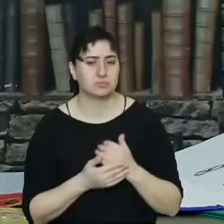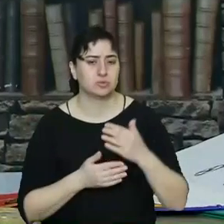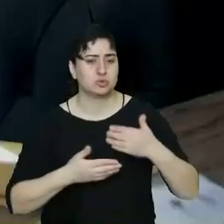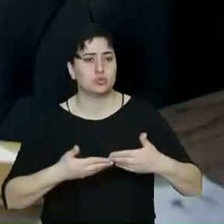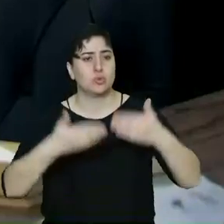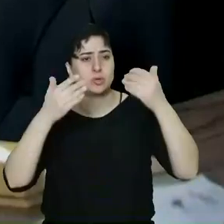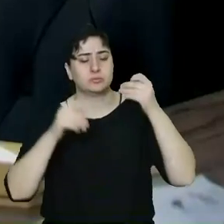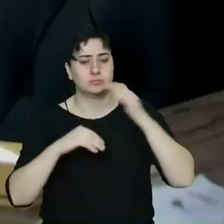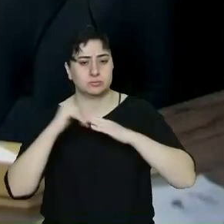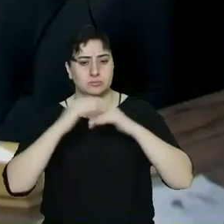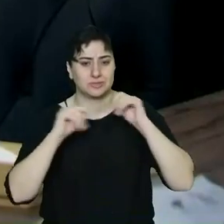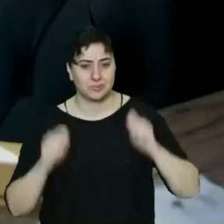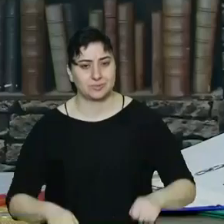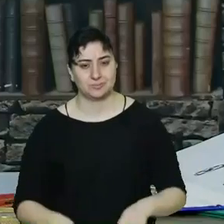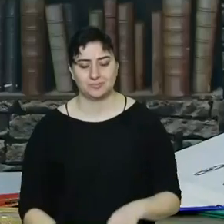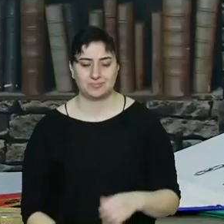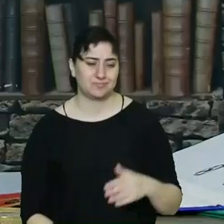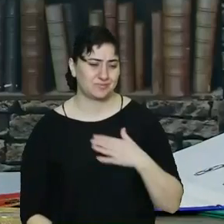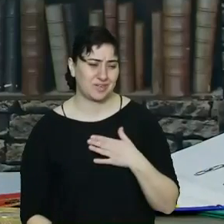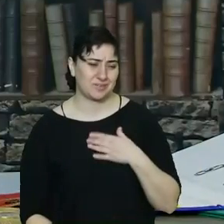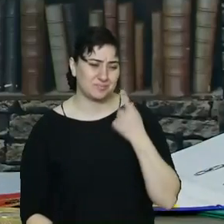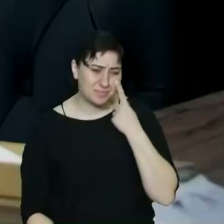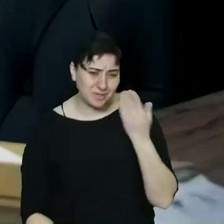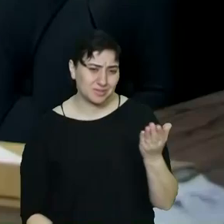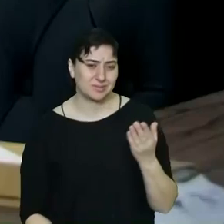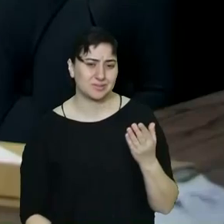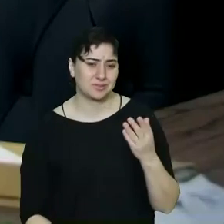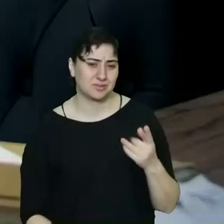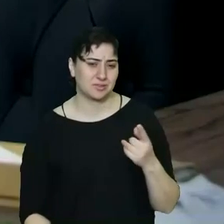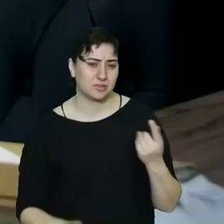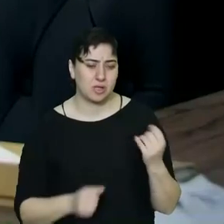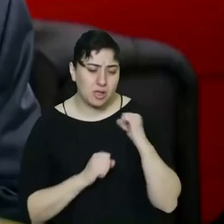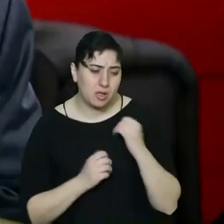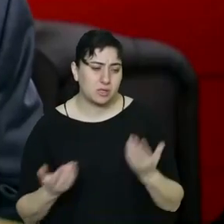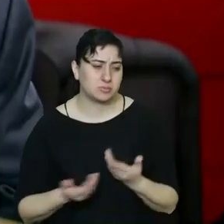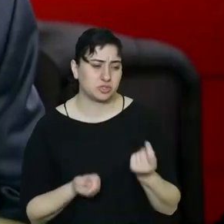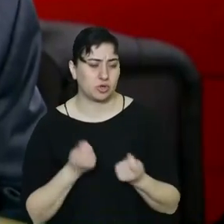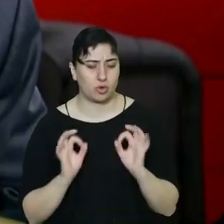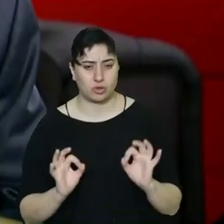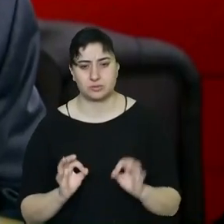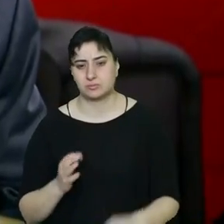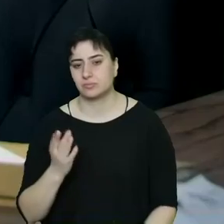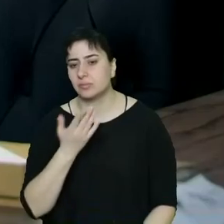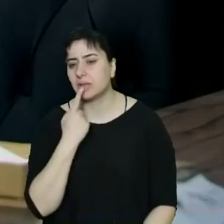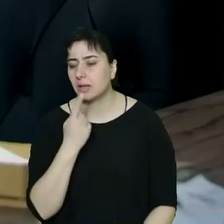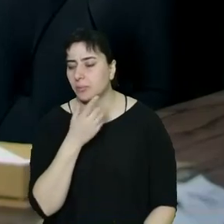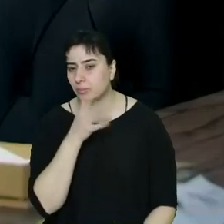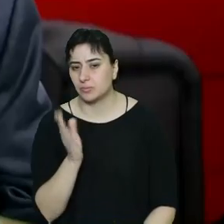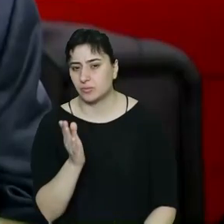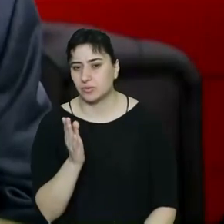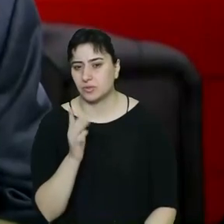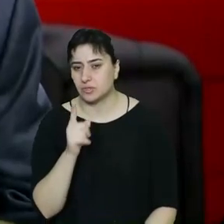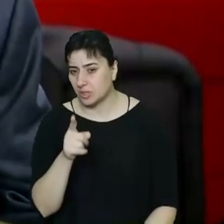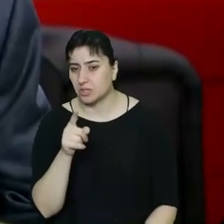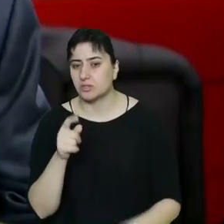duvar öreceğim. Canım benim. Bak Tim, duydun mu? Amele gibi dedi. Ne dediğini bilmiyor Şevval. Senin